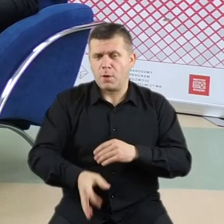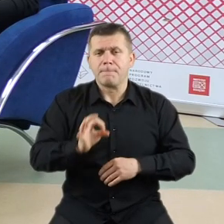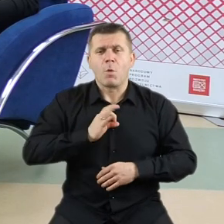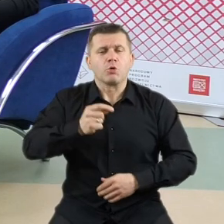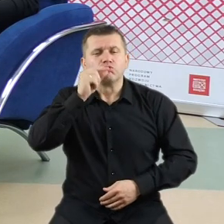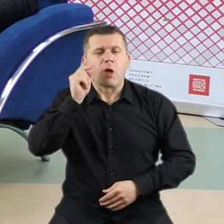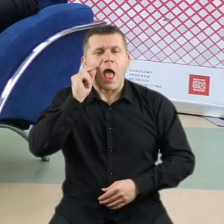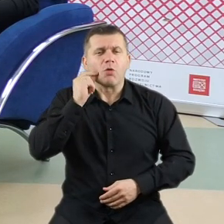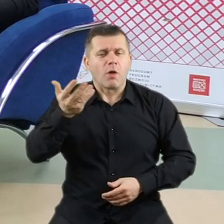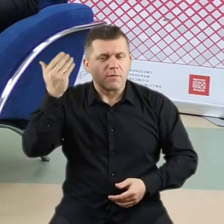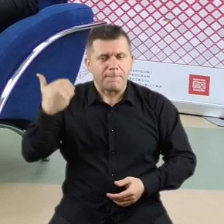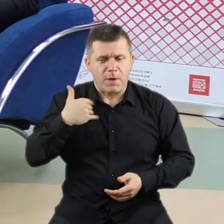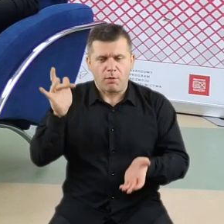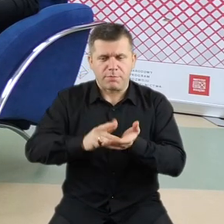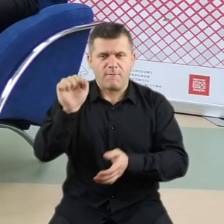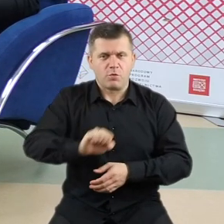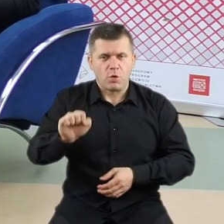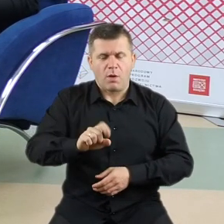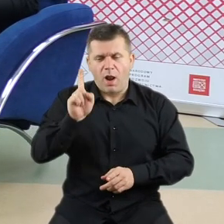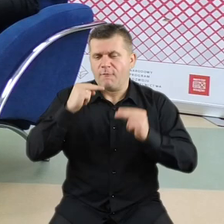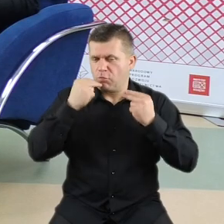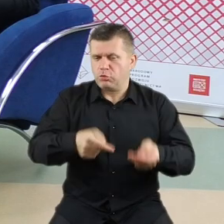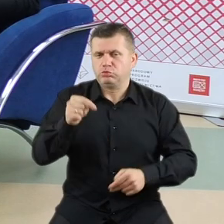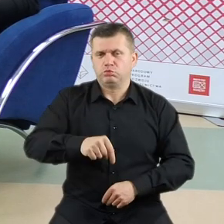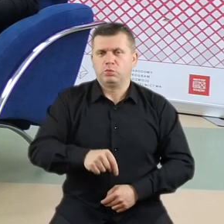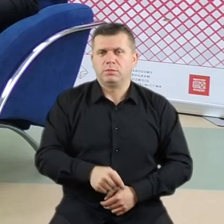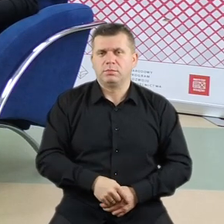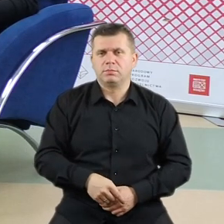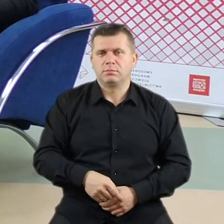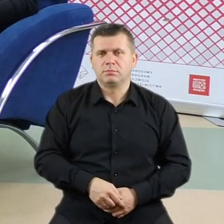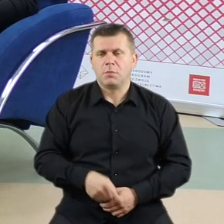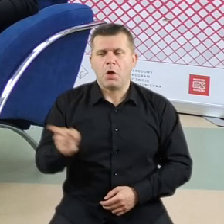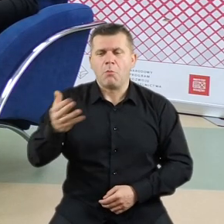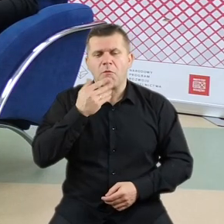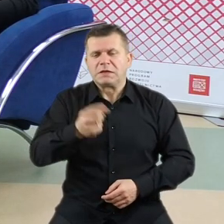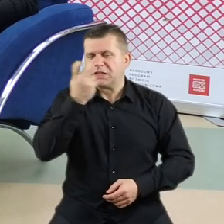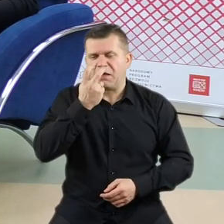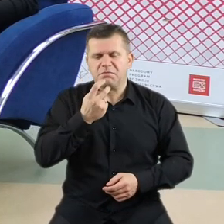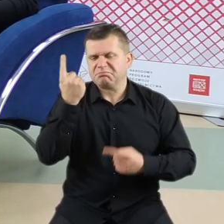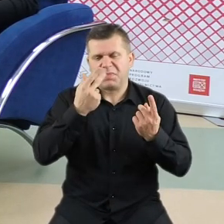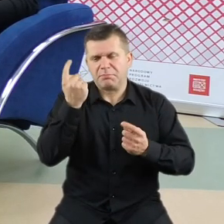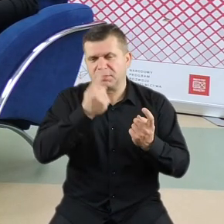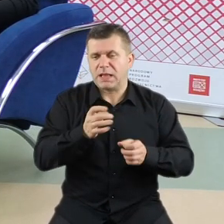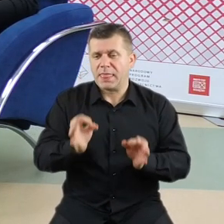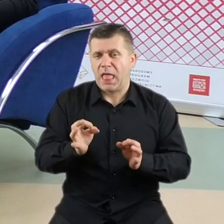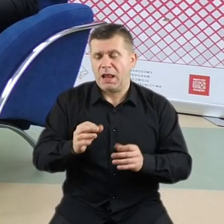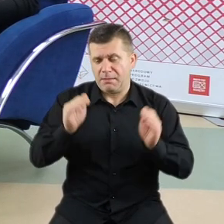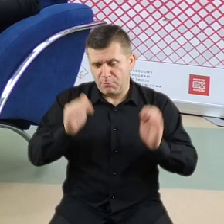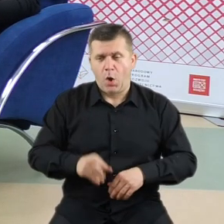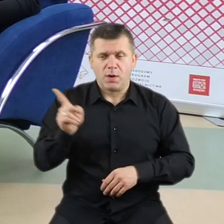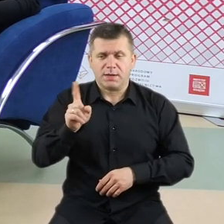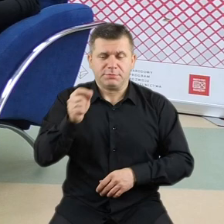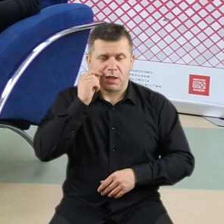moi dziadkowie byli przez jakiś czas we Wrocławiu, ale wrócili tutaj i nigdy nie uważałam tego za ciekawe. A teraz chyba bym z nimi o